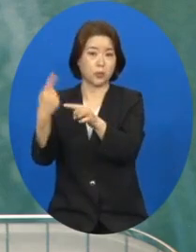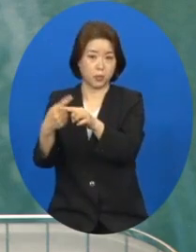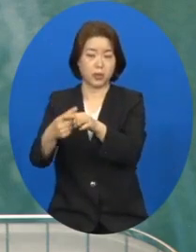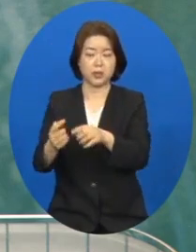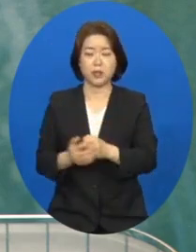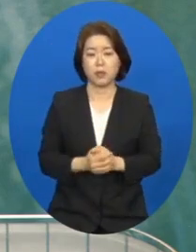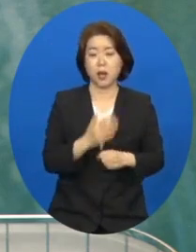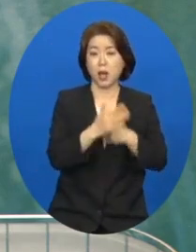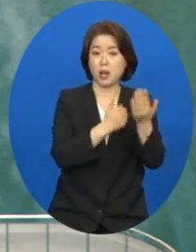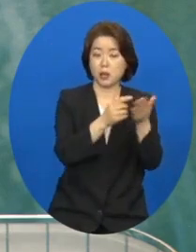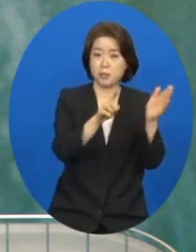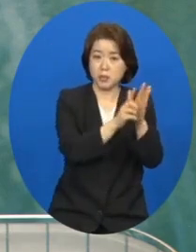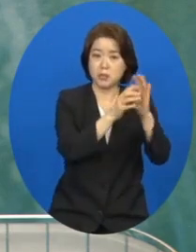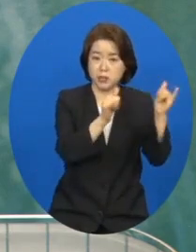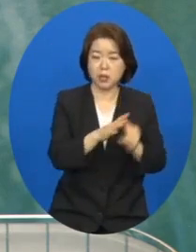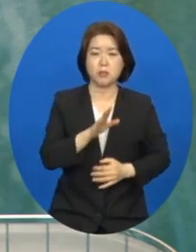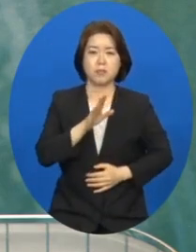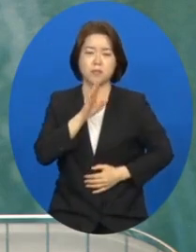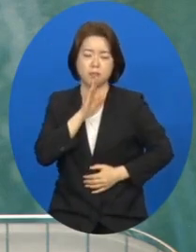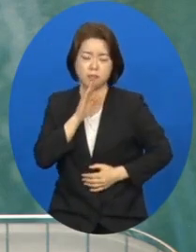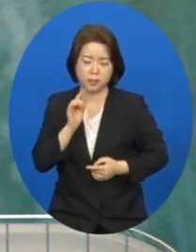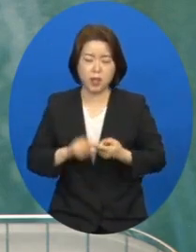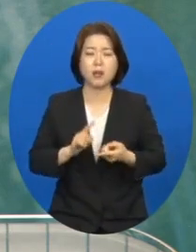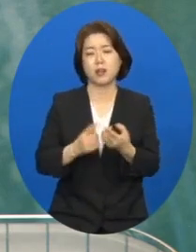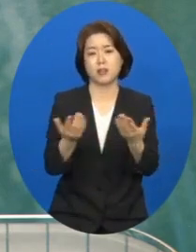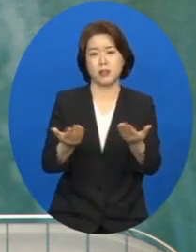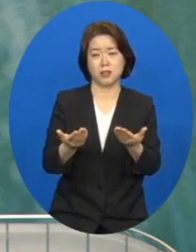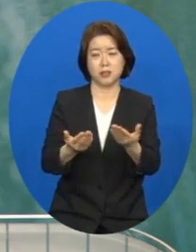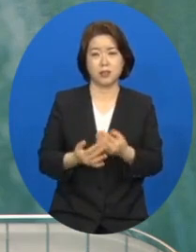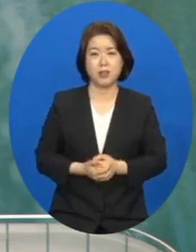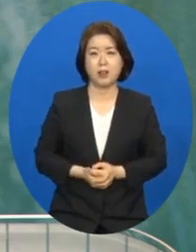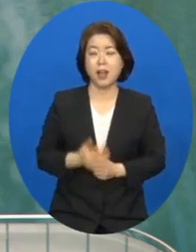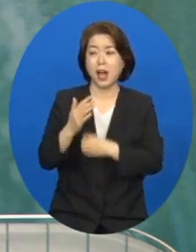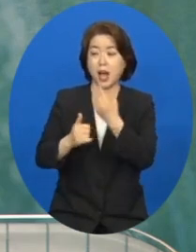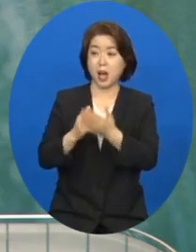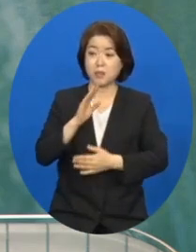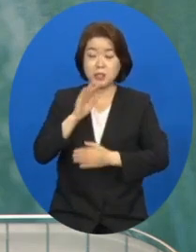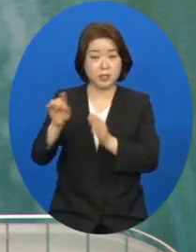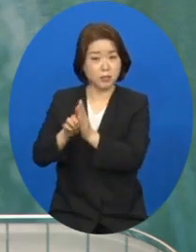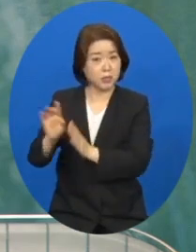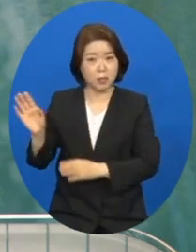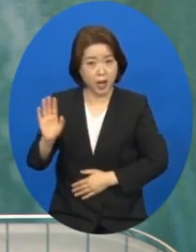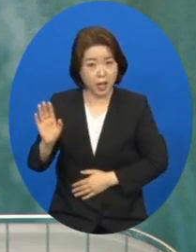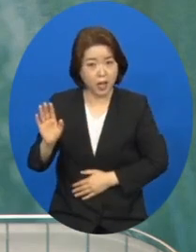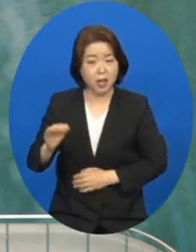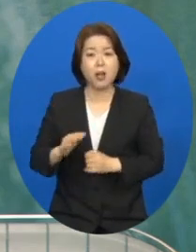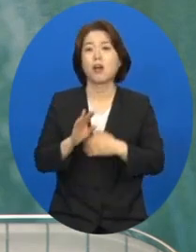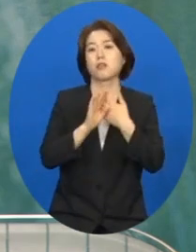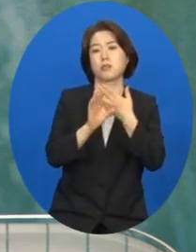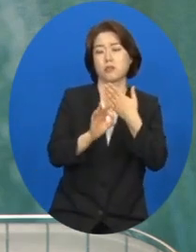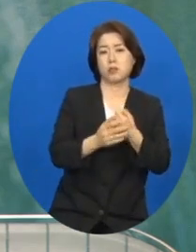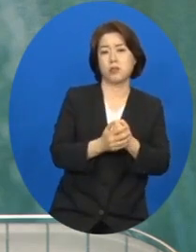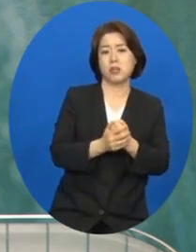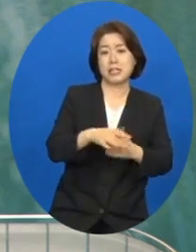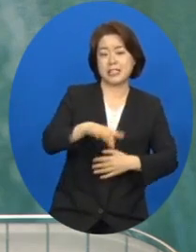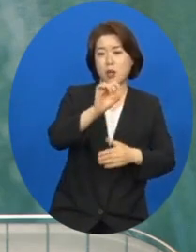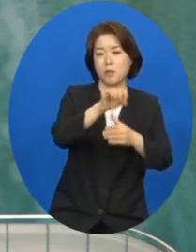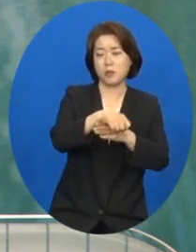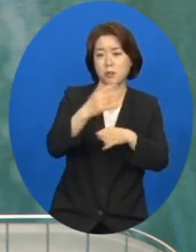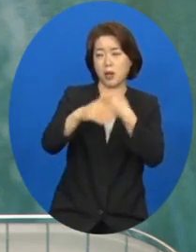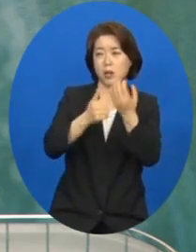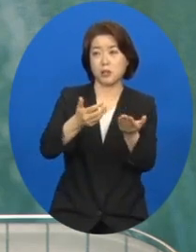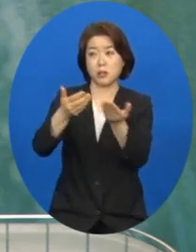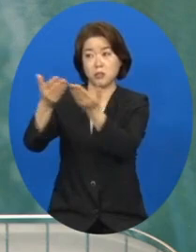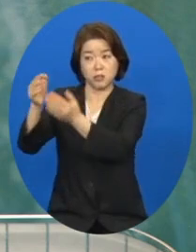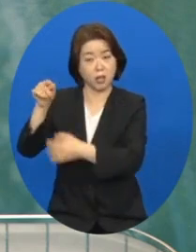믿는 사람이면 당연한 일이죠. 하나님을 진짜 믿지 않으면 그러면 첫 열매를 하나님께